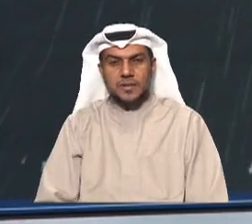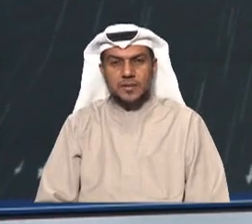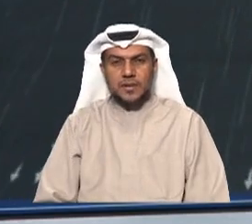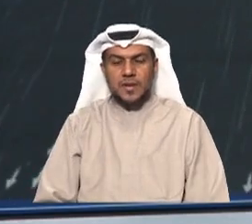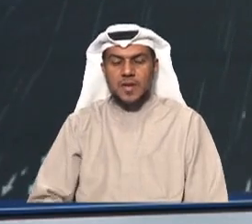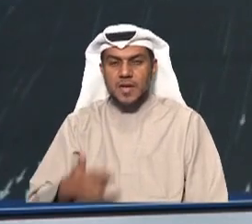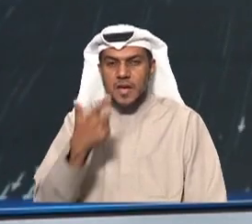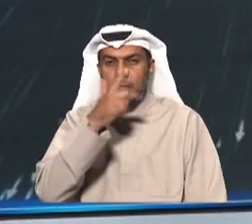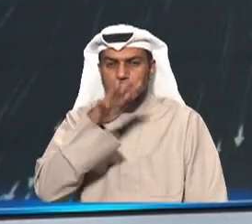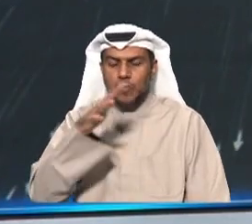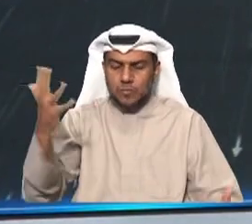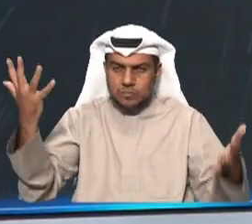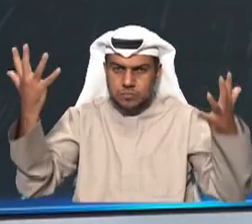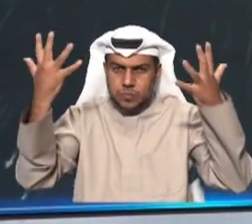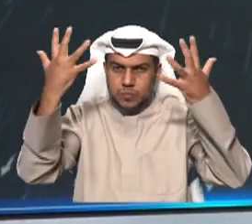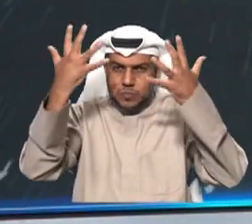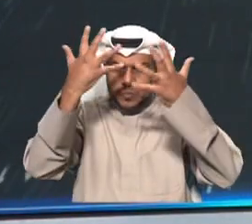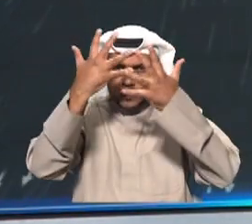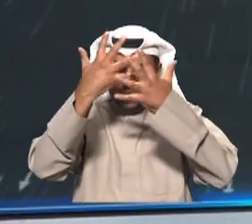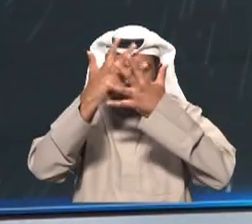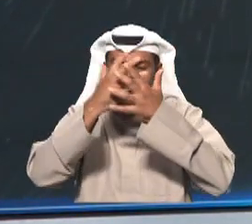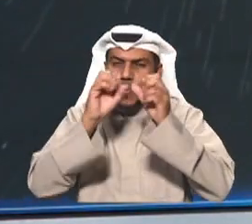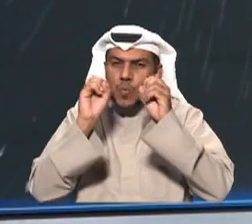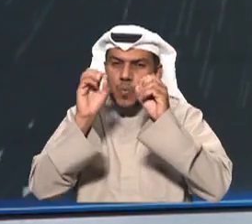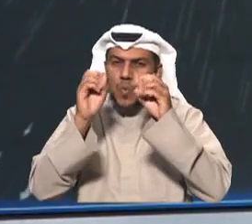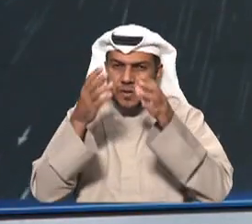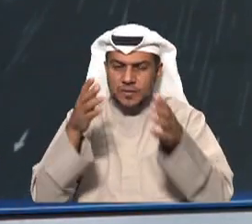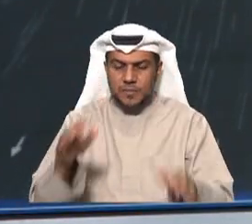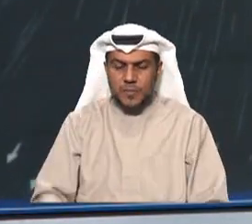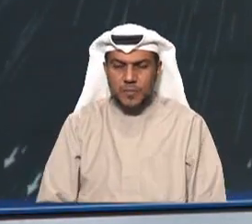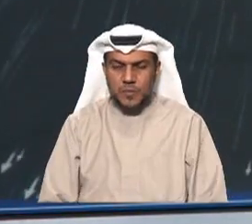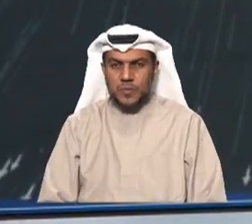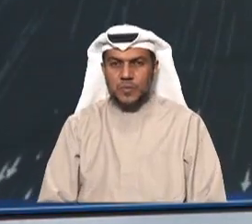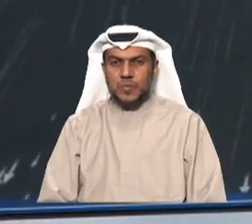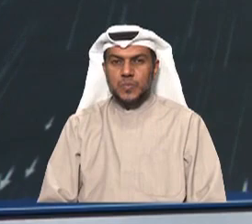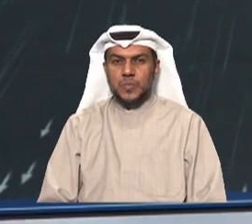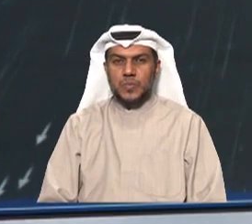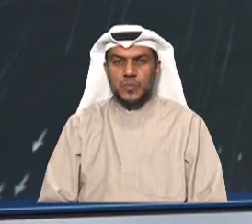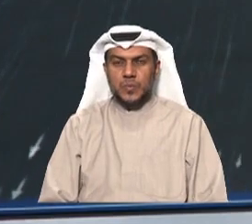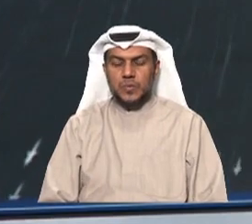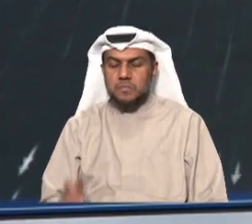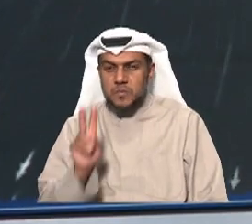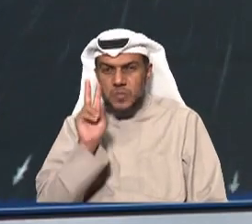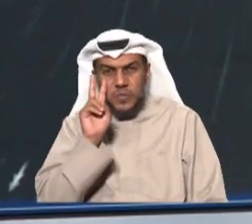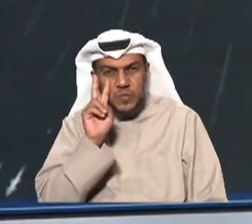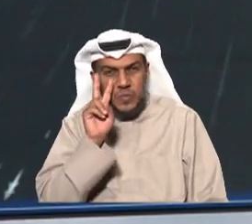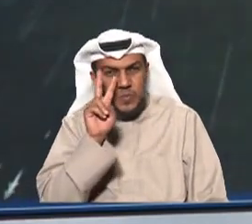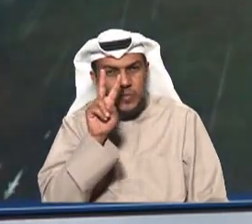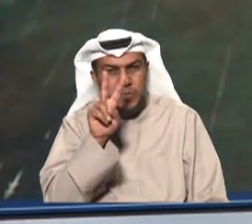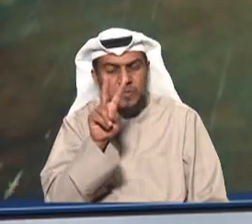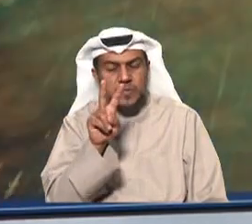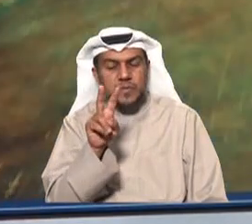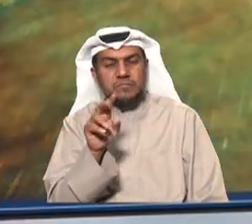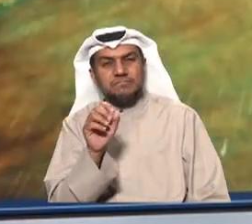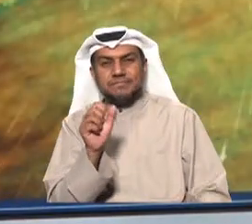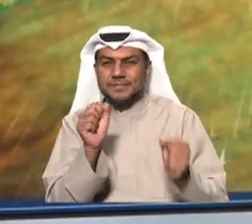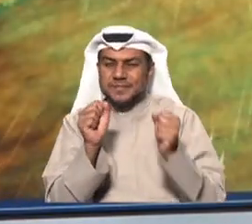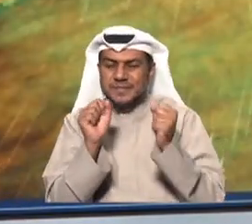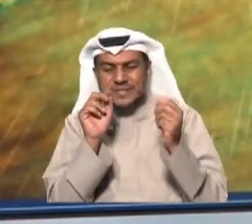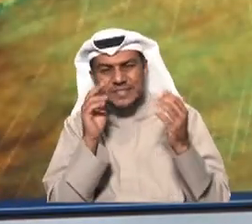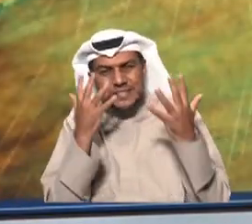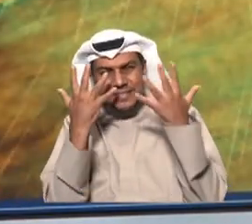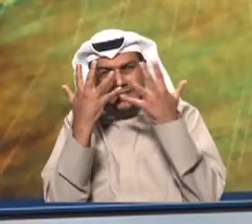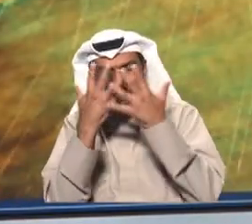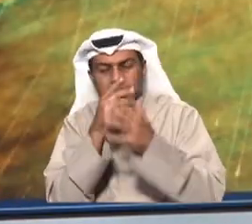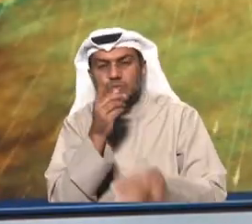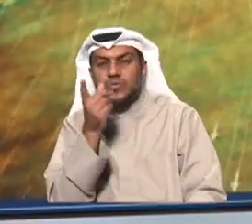الضباب وارد ومستمر معنا على معظم المناطق، واللي أيضا يصاحب تراجع وتدني في مدى الرؤية الأفقية، اللي قد يستمر معنا حتى ساعات